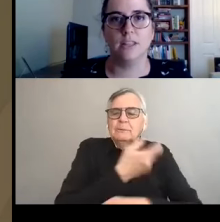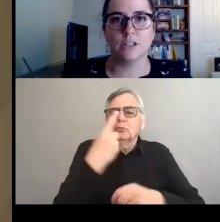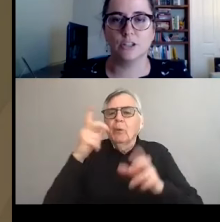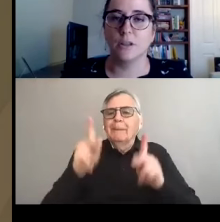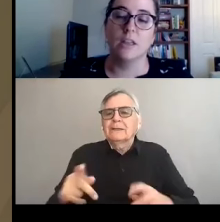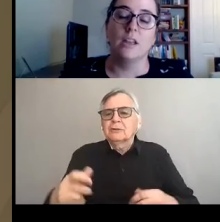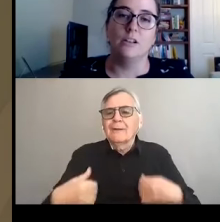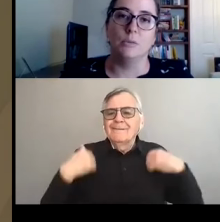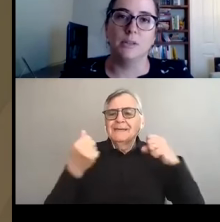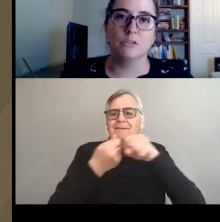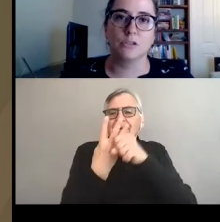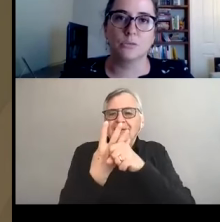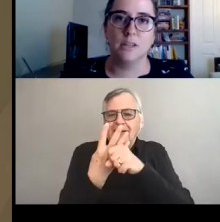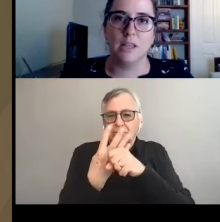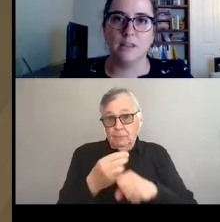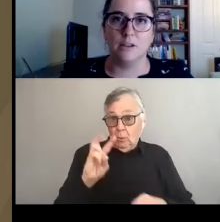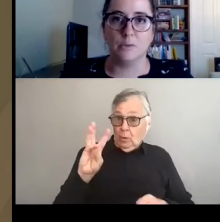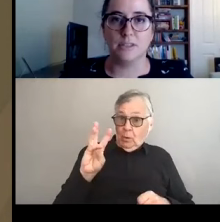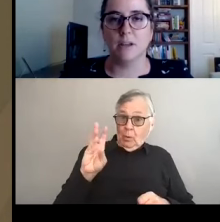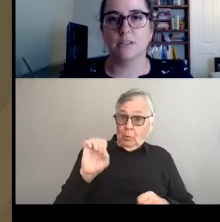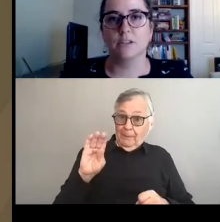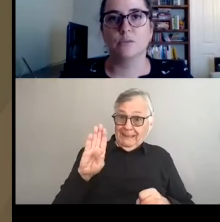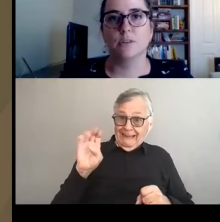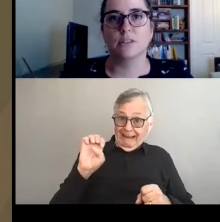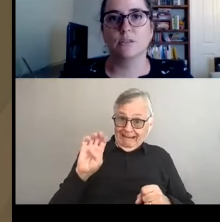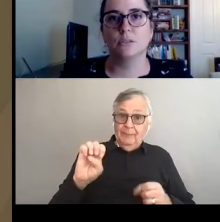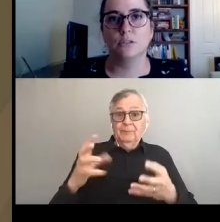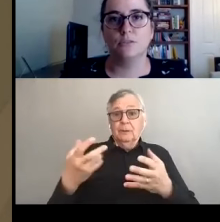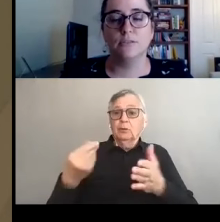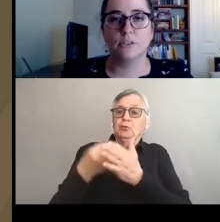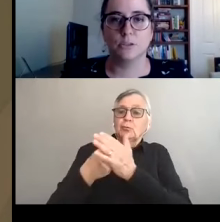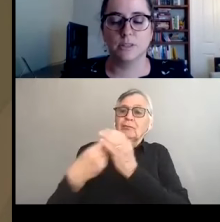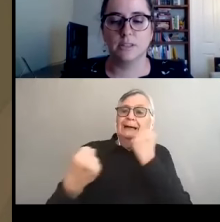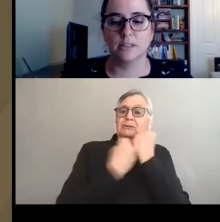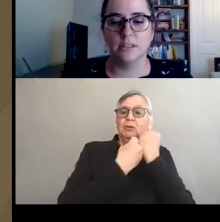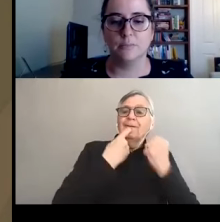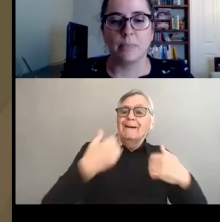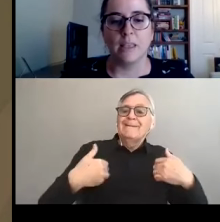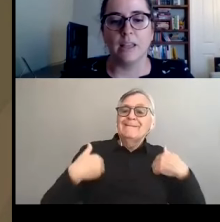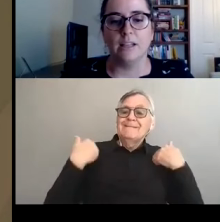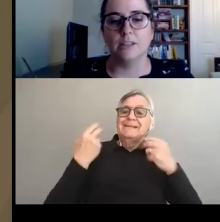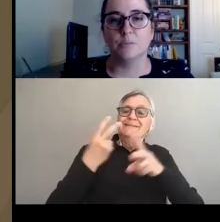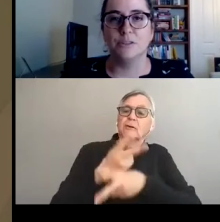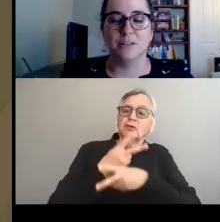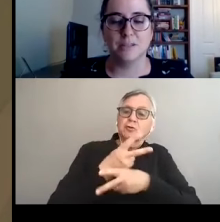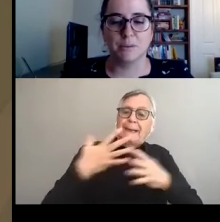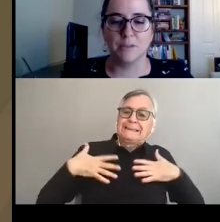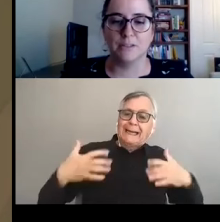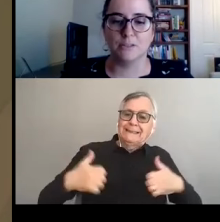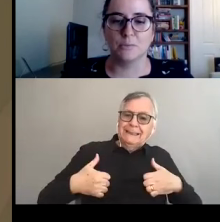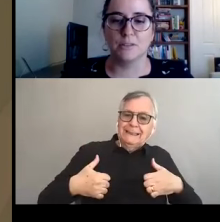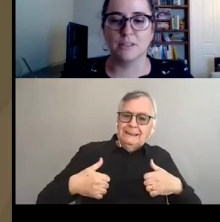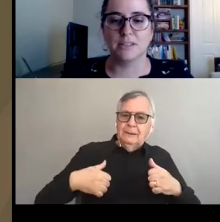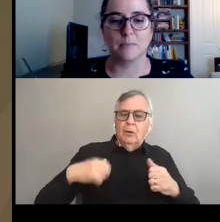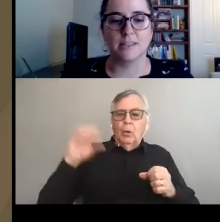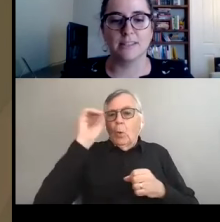avec le VIH. Le webinaire aujourd'hui est possible grâce à une subvention de Vive Soins de santé et les opinions exprimées